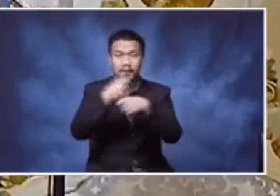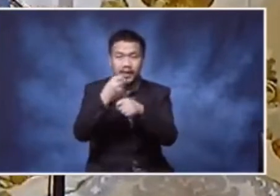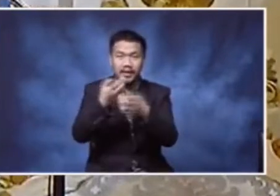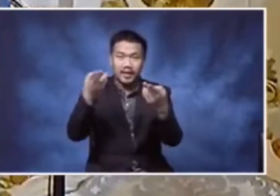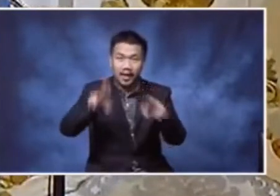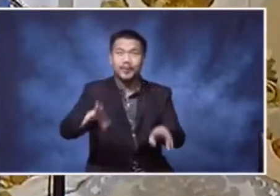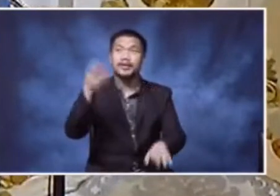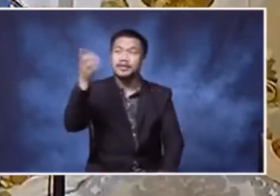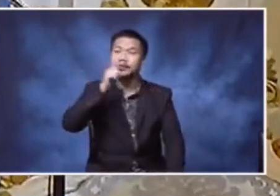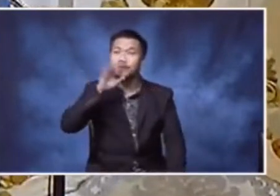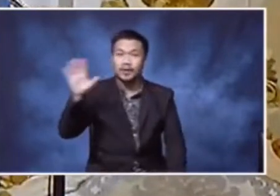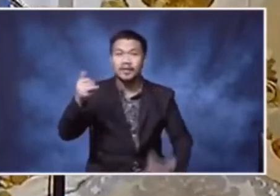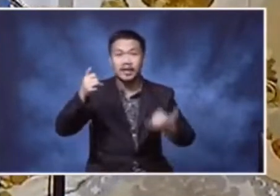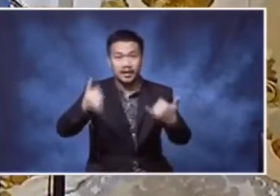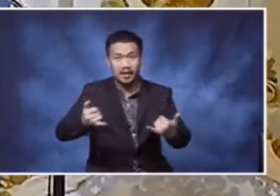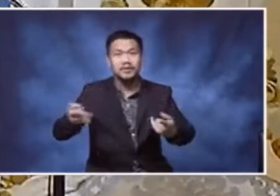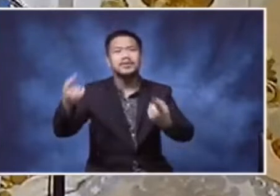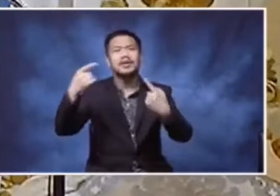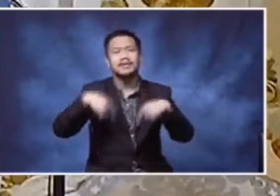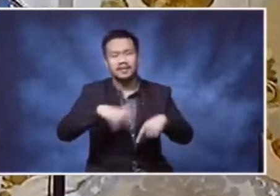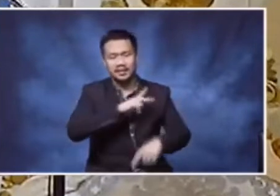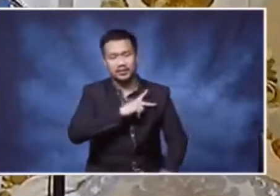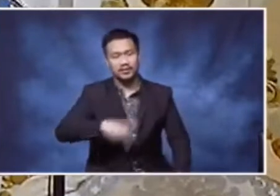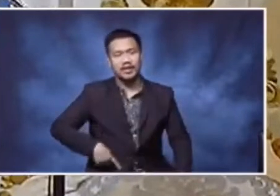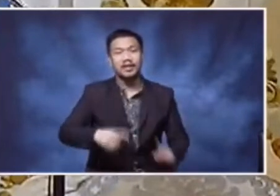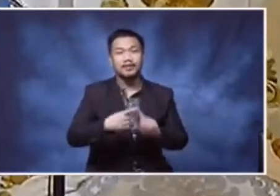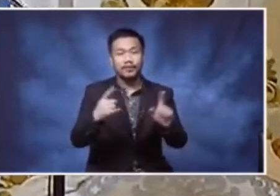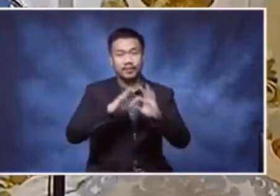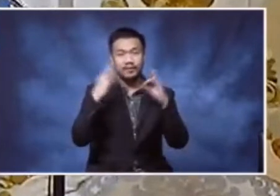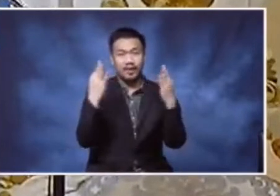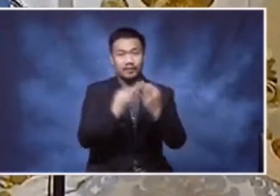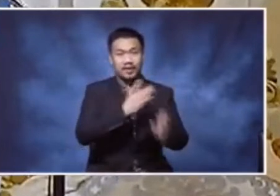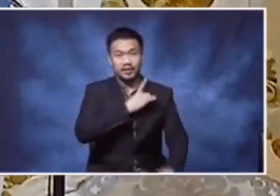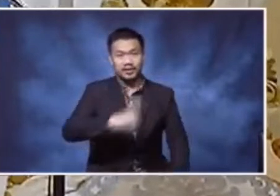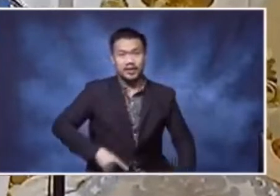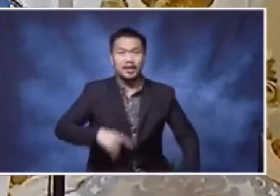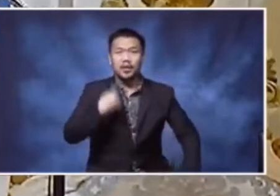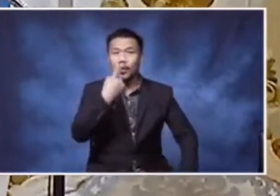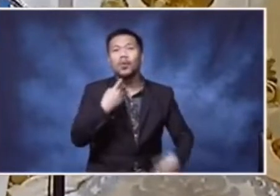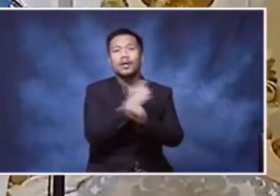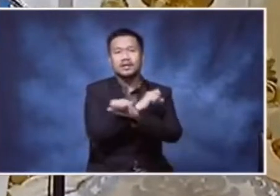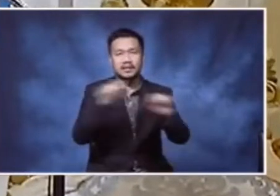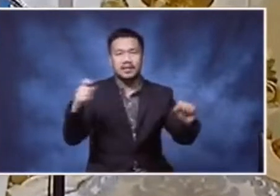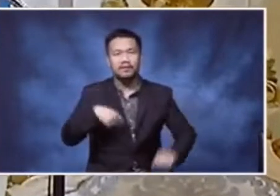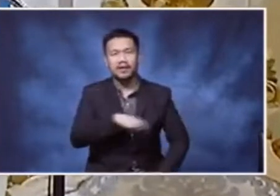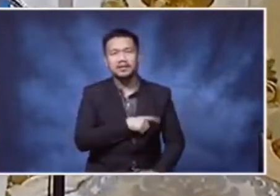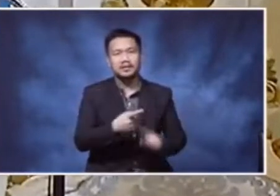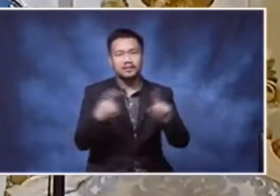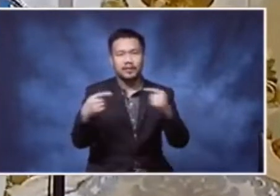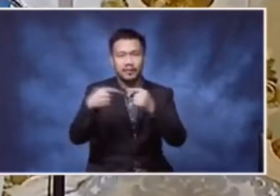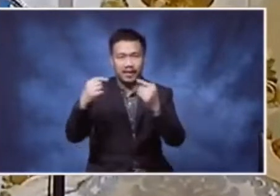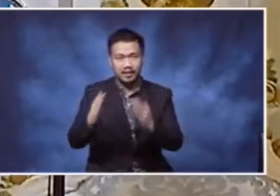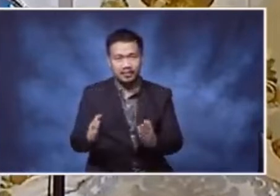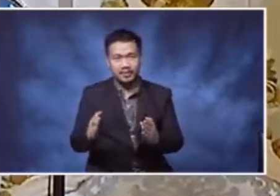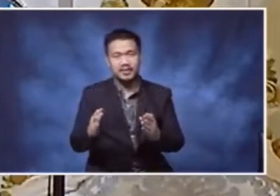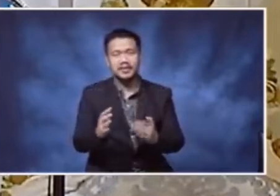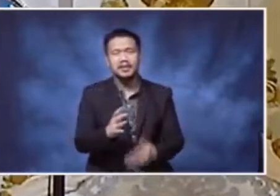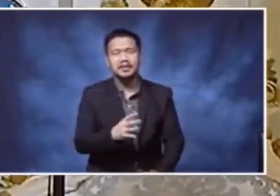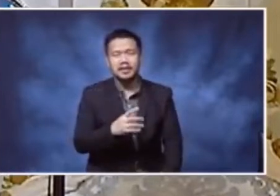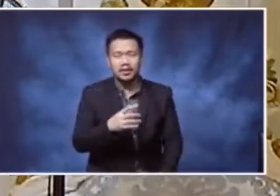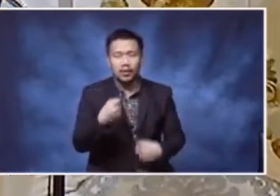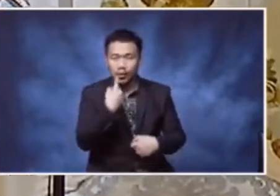ang hari na galing sa lipi ni David na magliligtas sa ating mga kaaway,